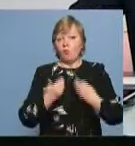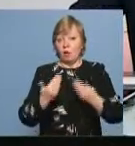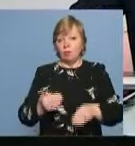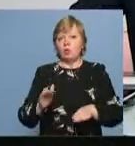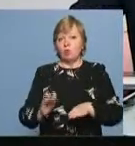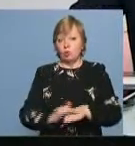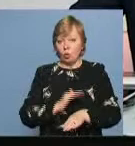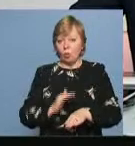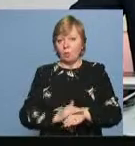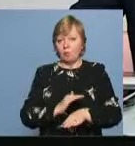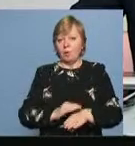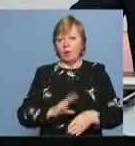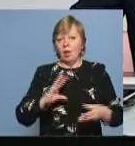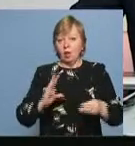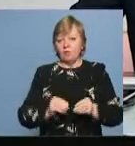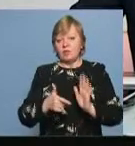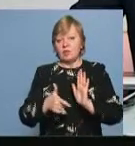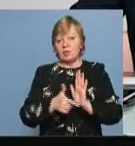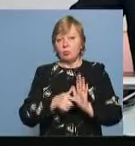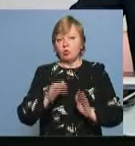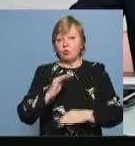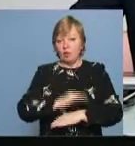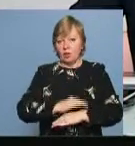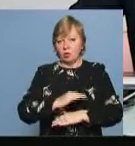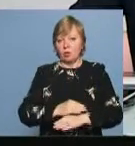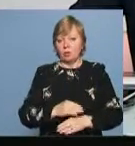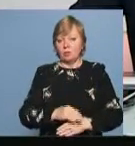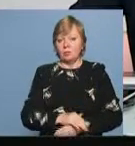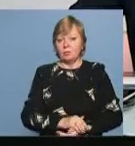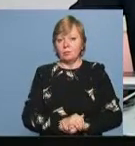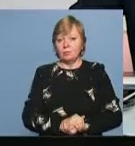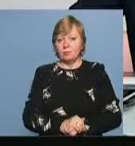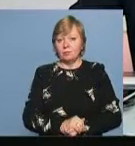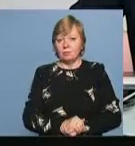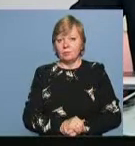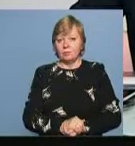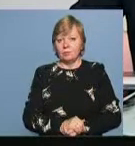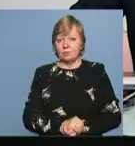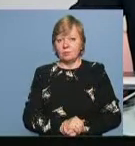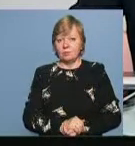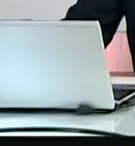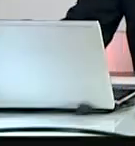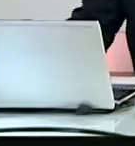вам дня, итоги которого подведем ровно в 7 часов вечера. До встречи на нашем телеканале.